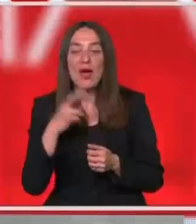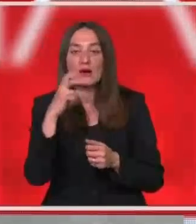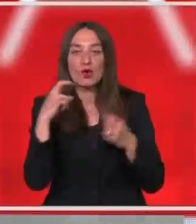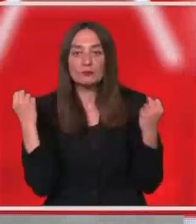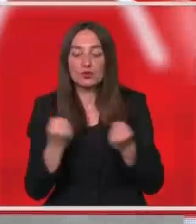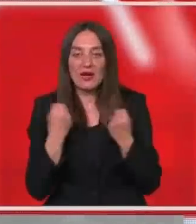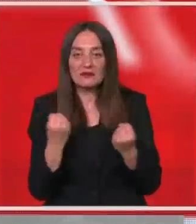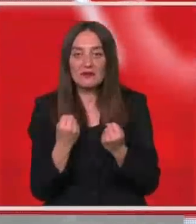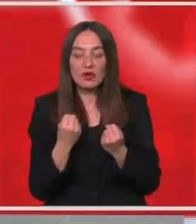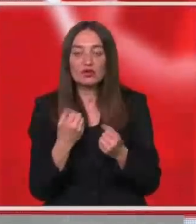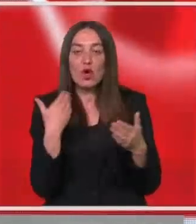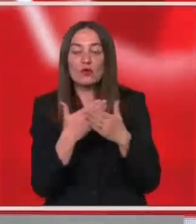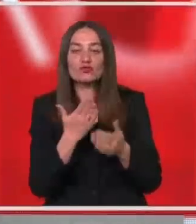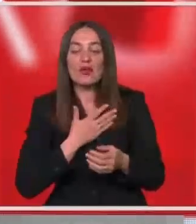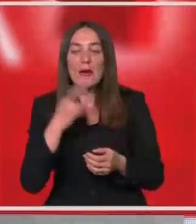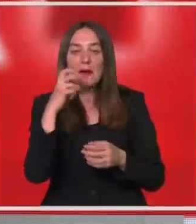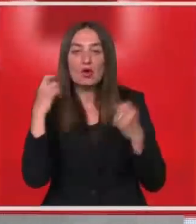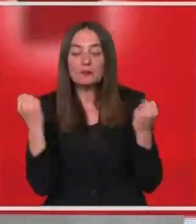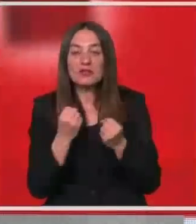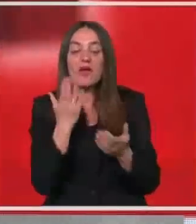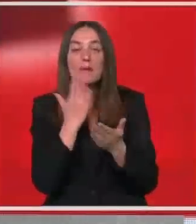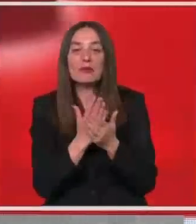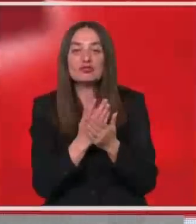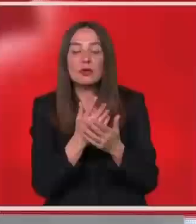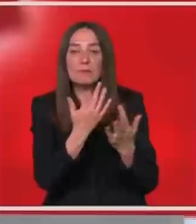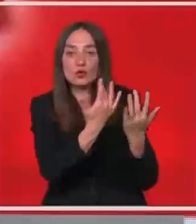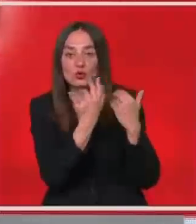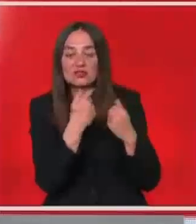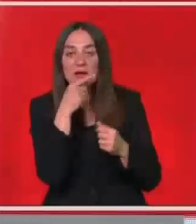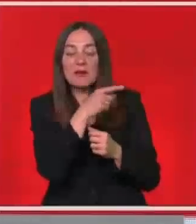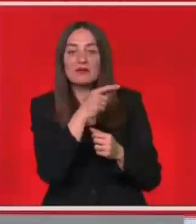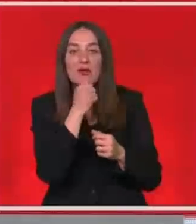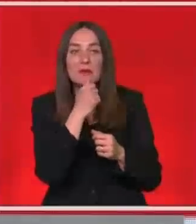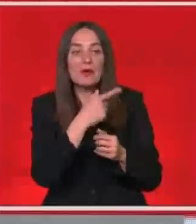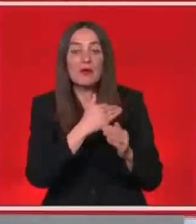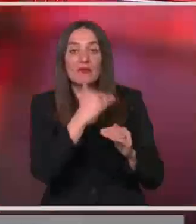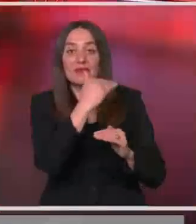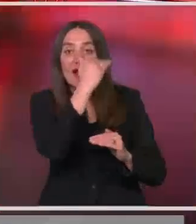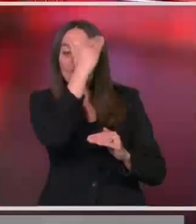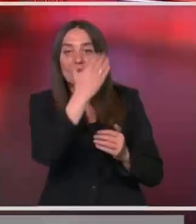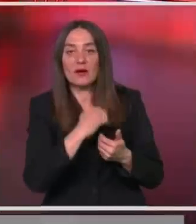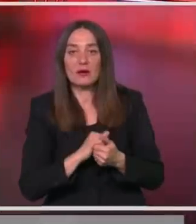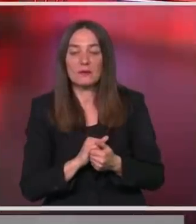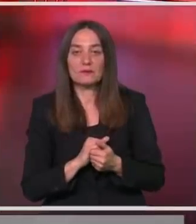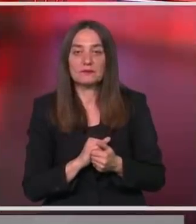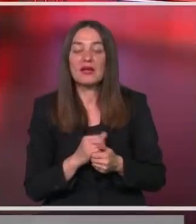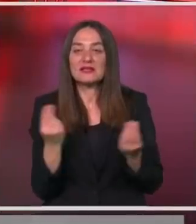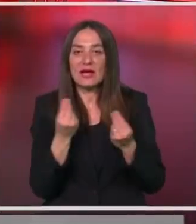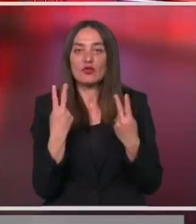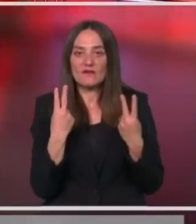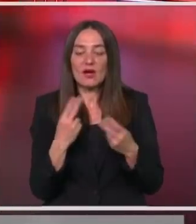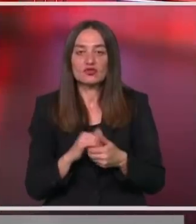aktivnost, odnosno naša ekonomska aktivnost će biti pod uticajem tih eksternih trendova. I zato je